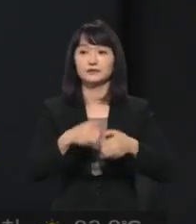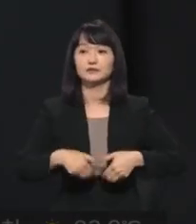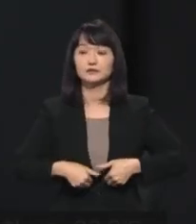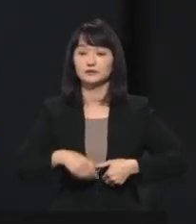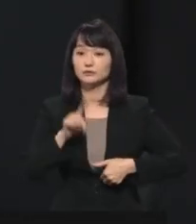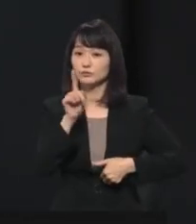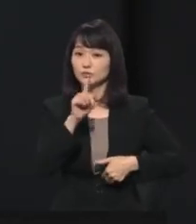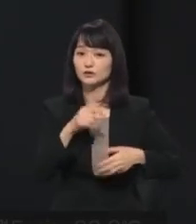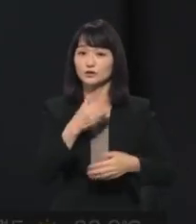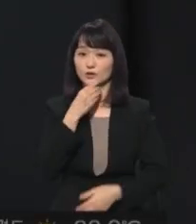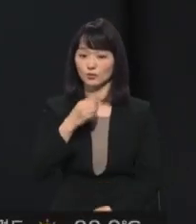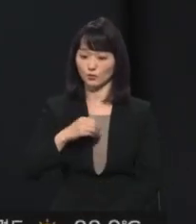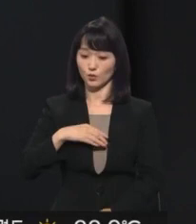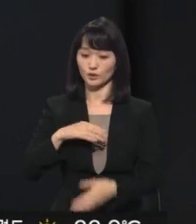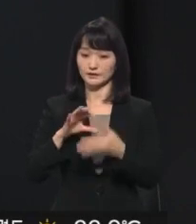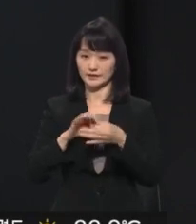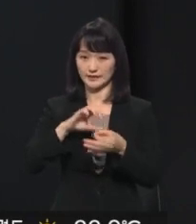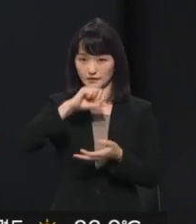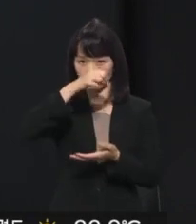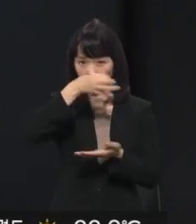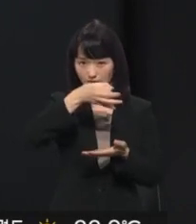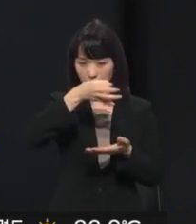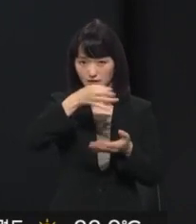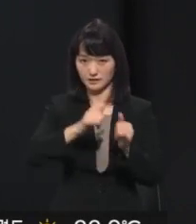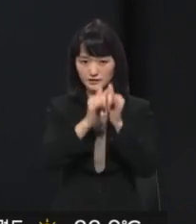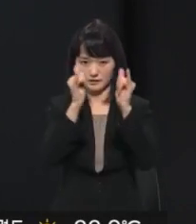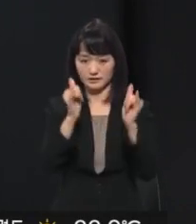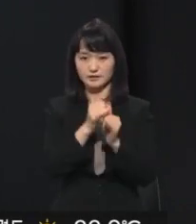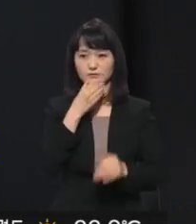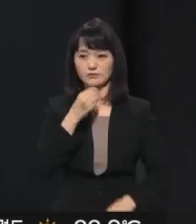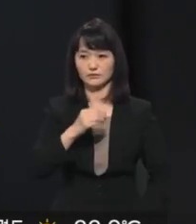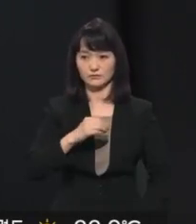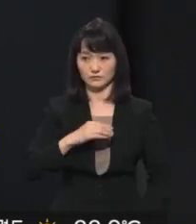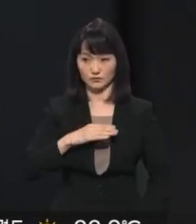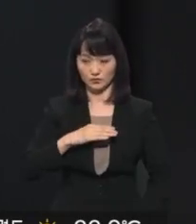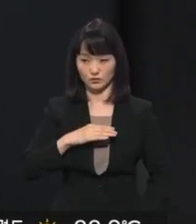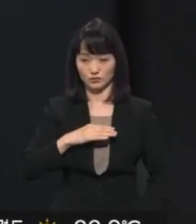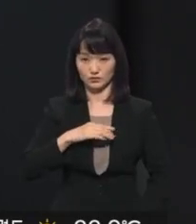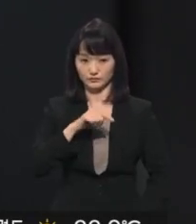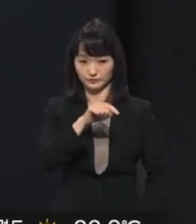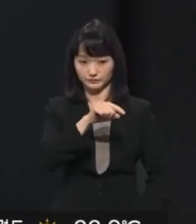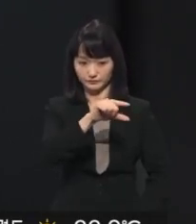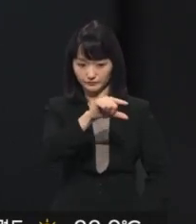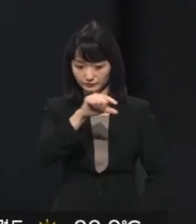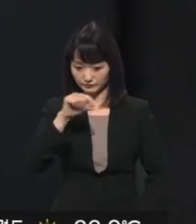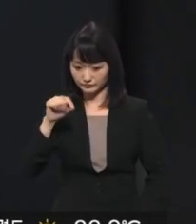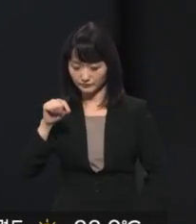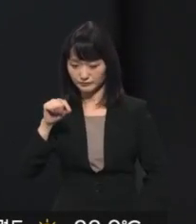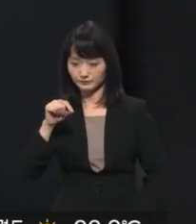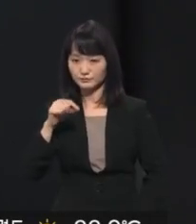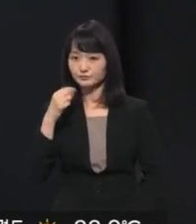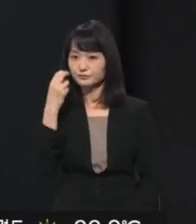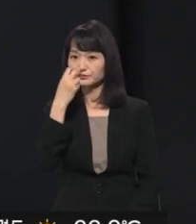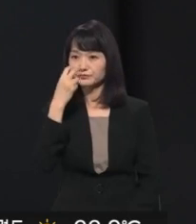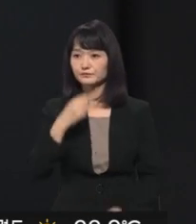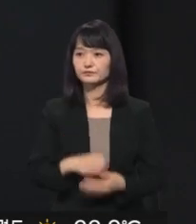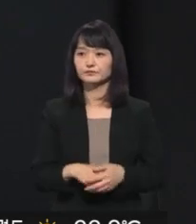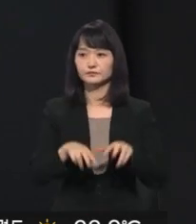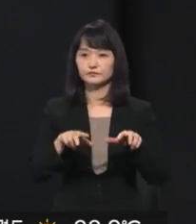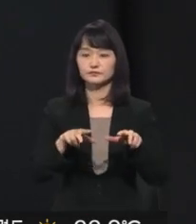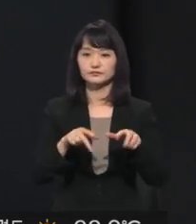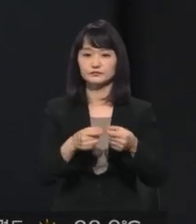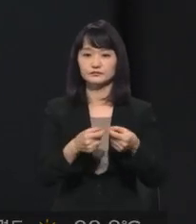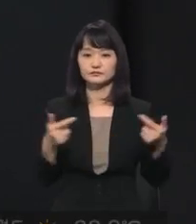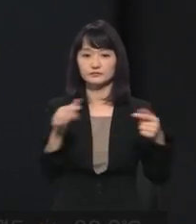무슨 얘기는 복지관련 대해서인데요 사회복지 에서 복원 을 제외하고 사회복지 해서 한번 놓고 한번 비교해 보면요 등의 인간을 5.4%